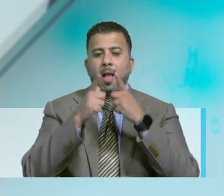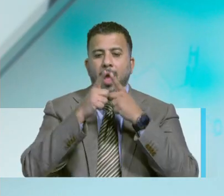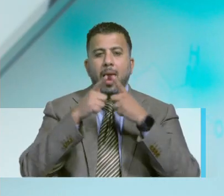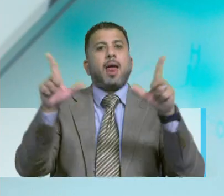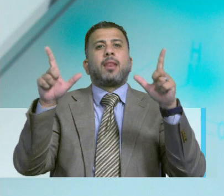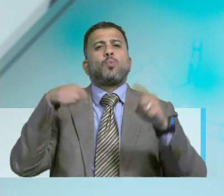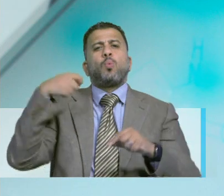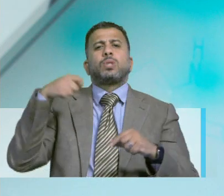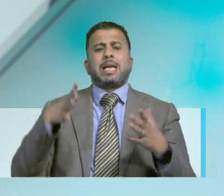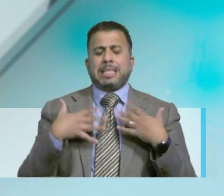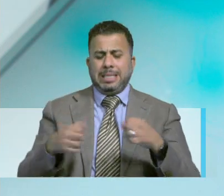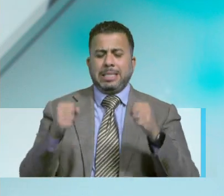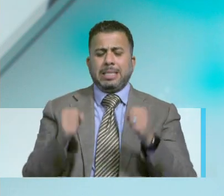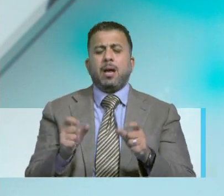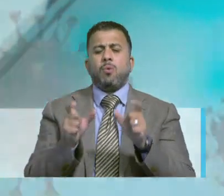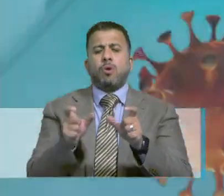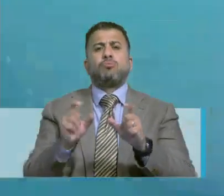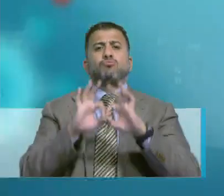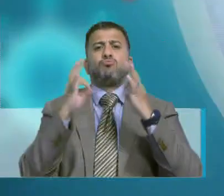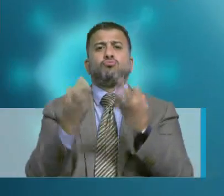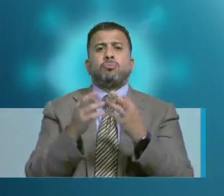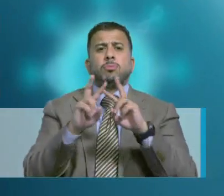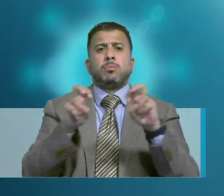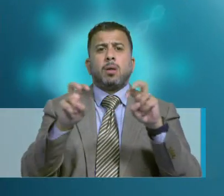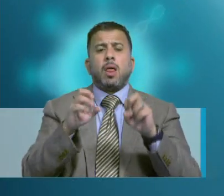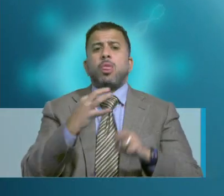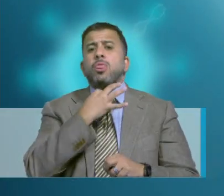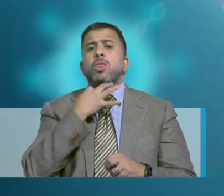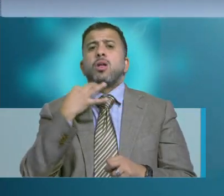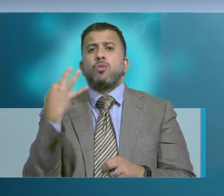أعلنت وزارة الصحة ووقاية المجتمع عن إجراء